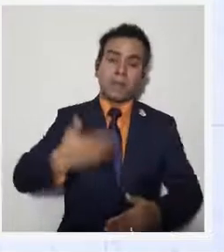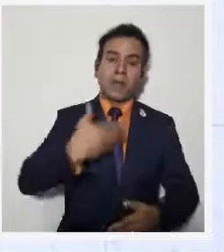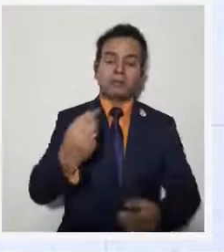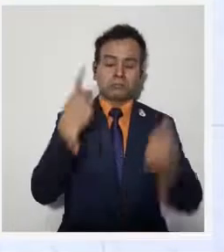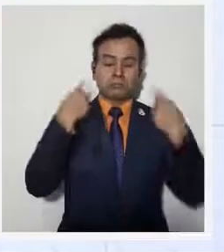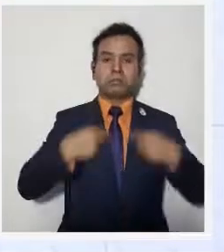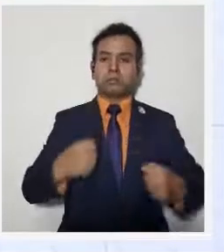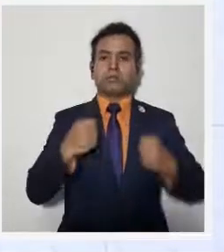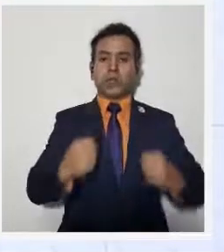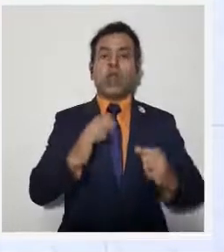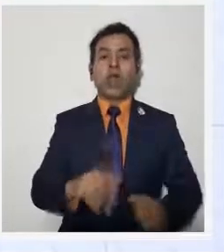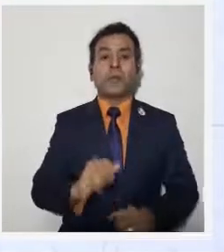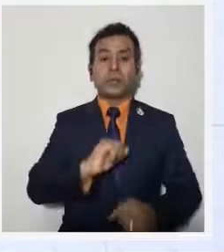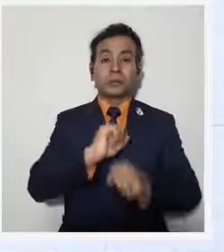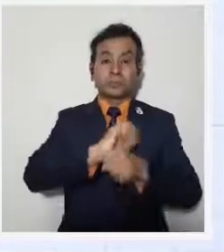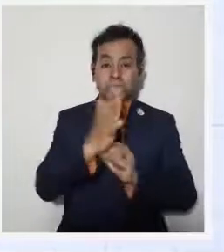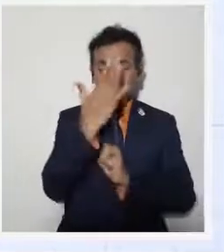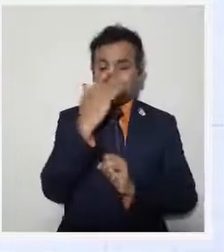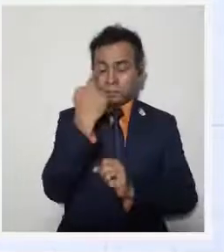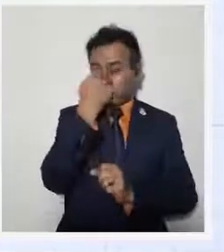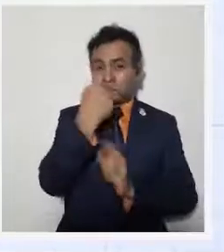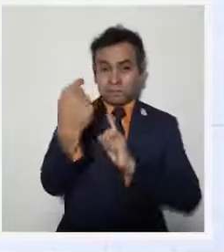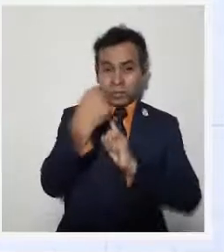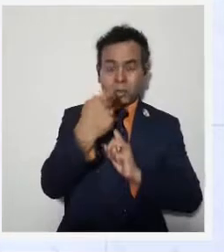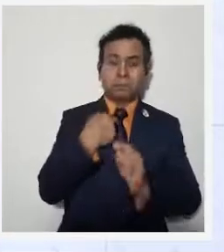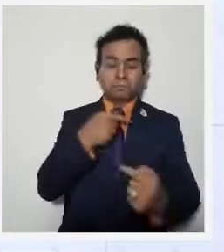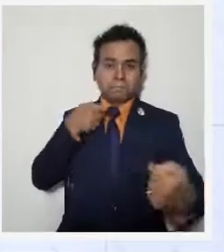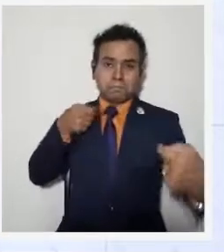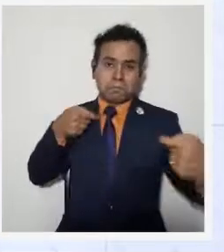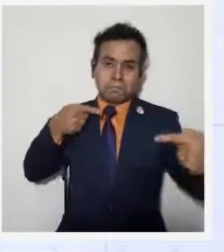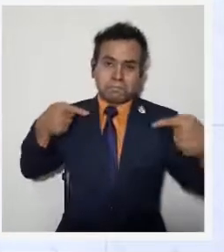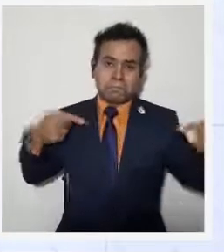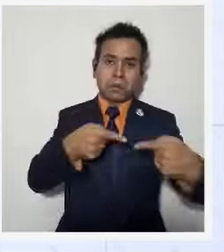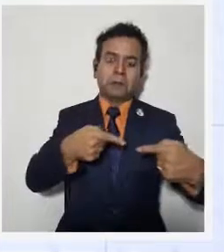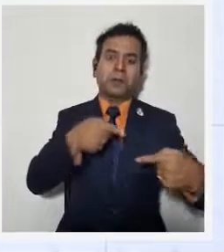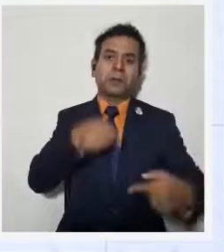সমৃদ্ধ, এই খাবারগুলি আমাদের প্রতিরোধ ক্ষমতাকে শক্তিশালী করে।